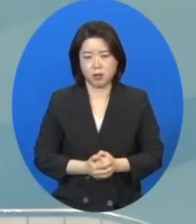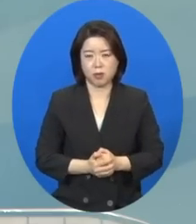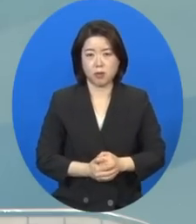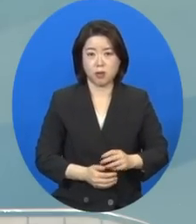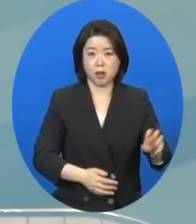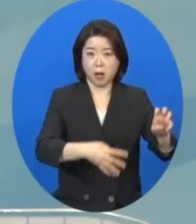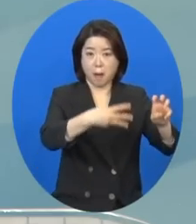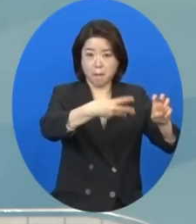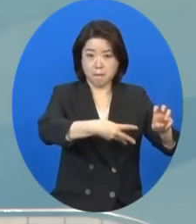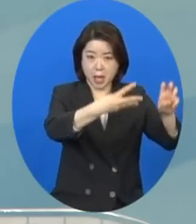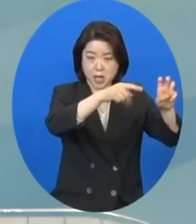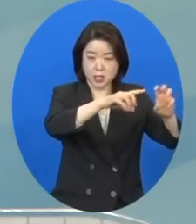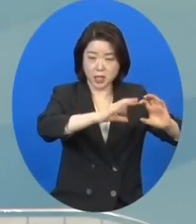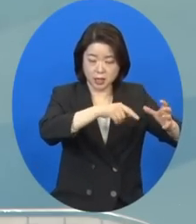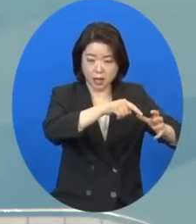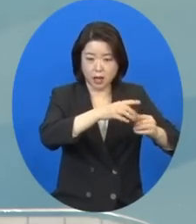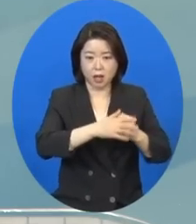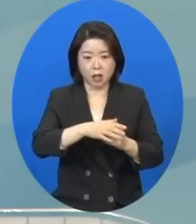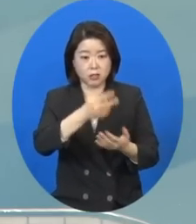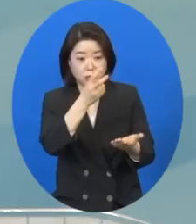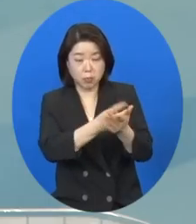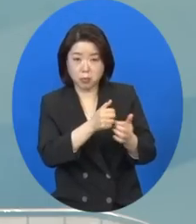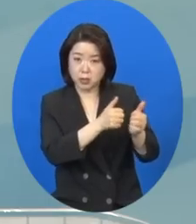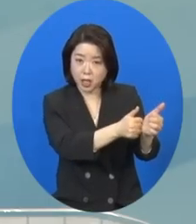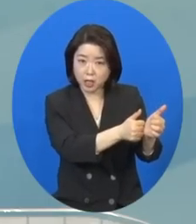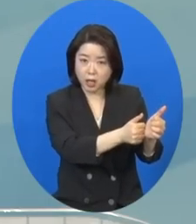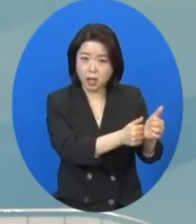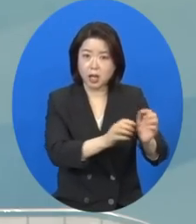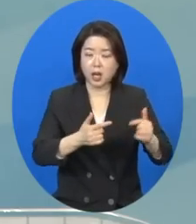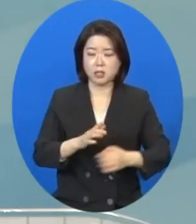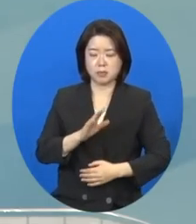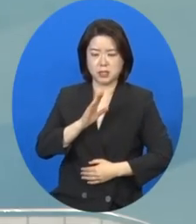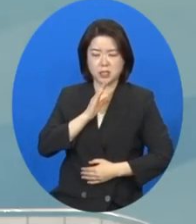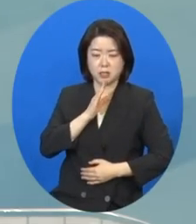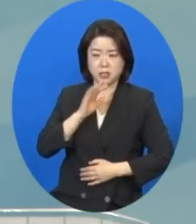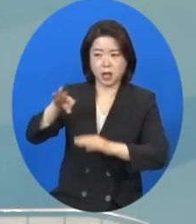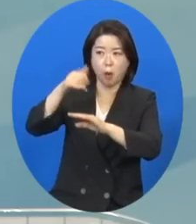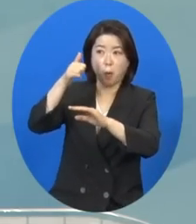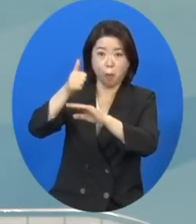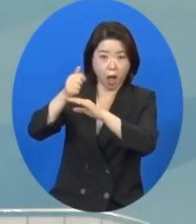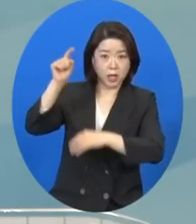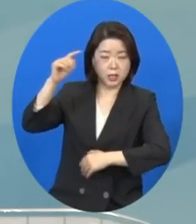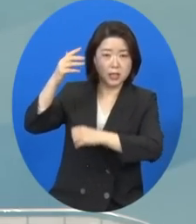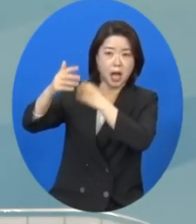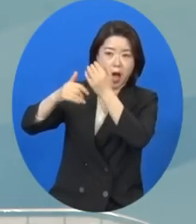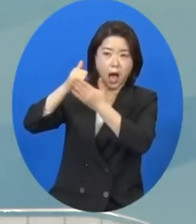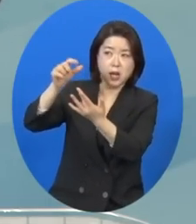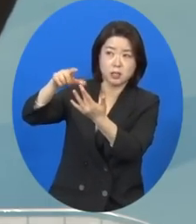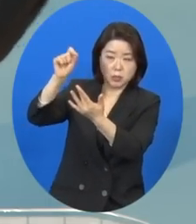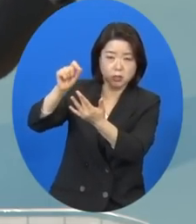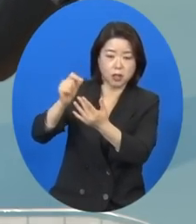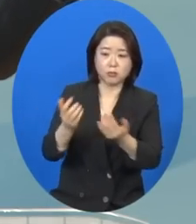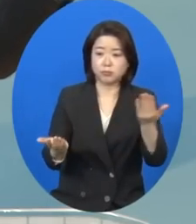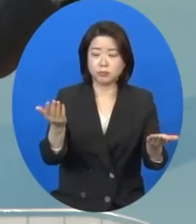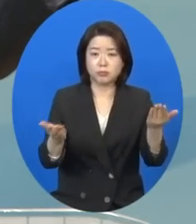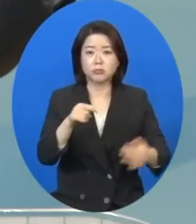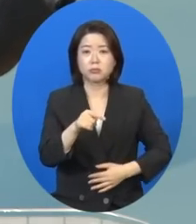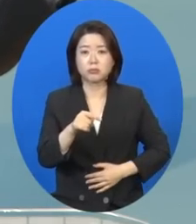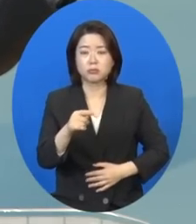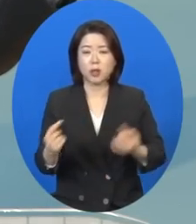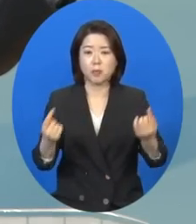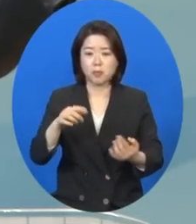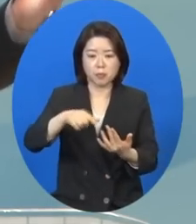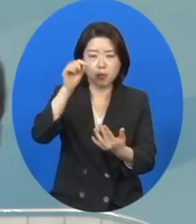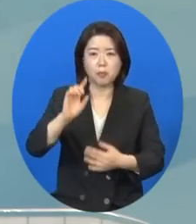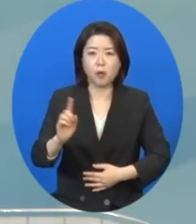페르시아 제국과 그 왕과 법을 따를 것이냐 아니면 진정한 왕이신 하나님을 선택할 것이냐이 길을 놓인